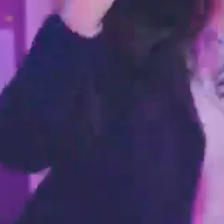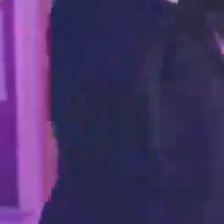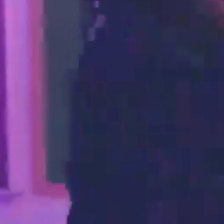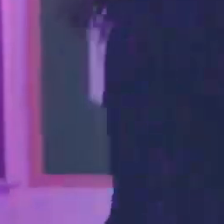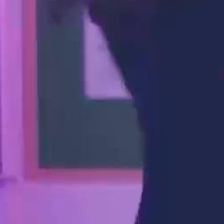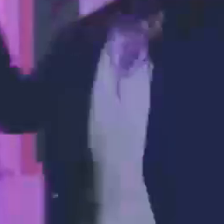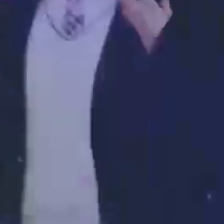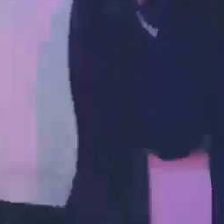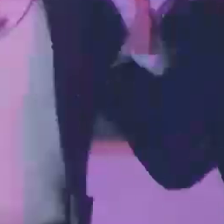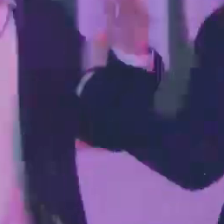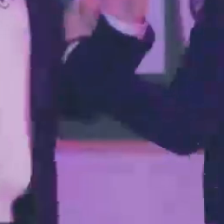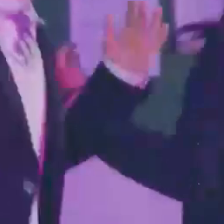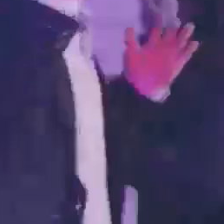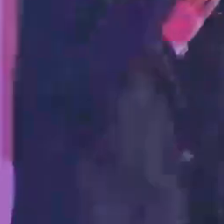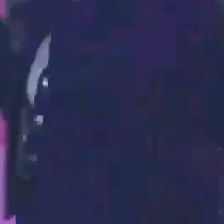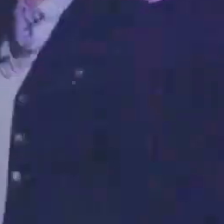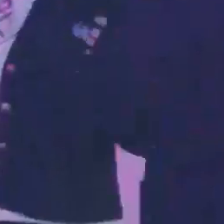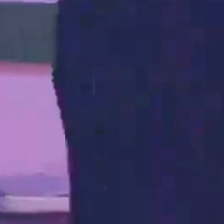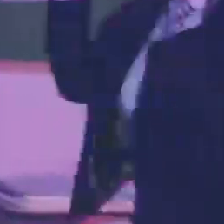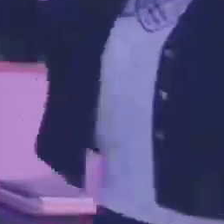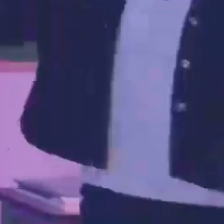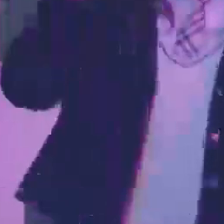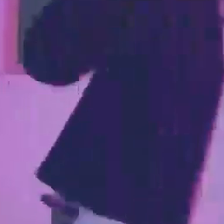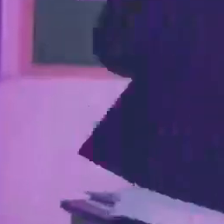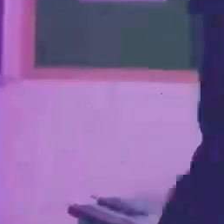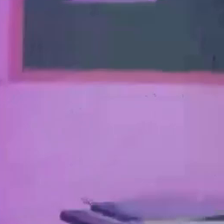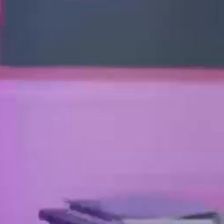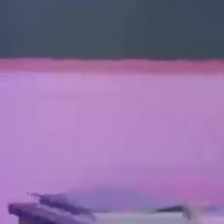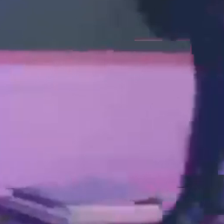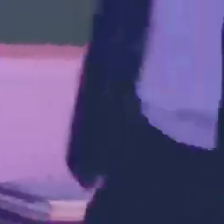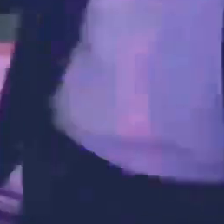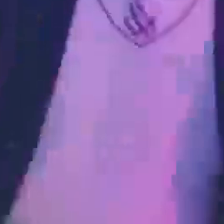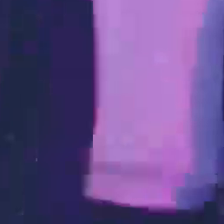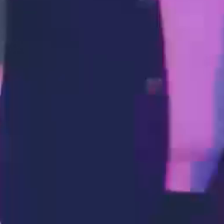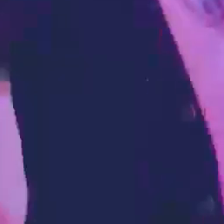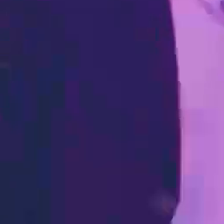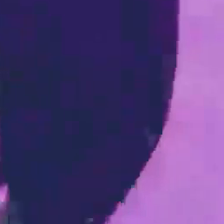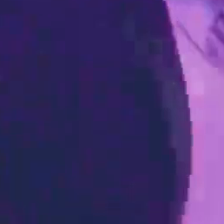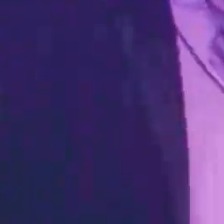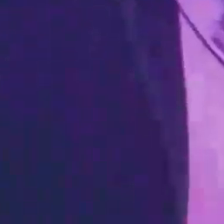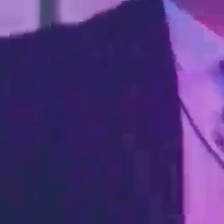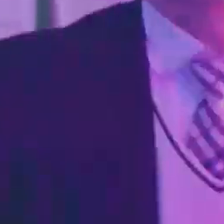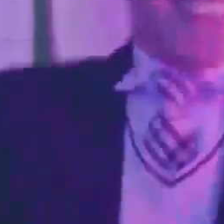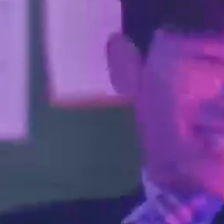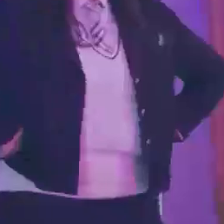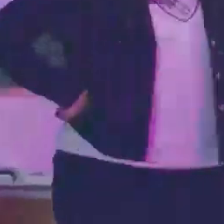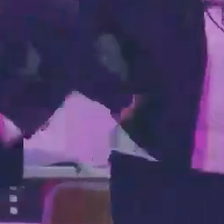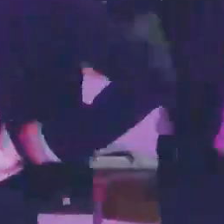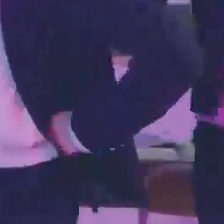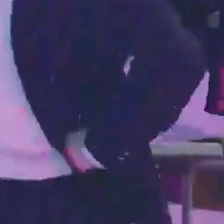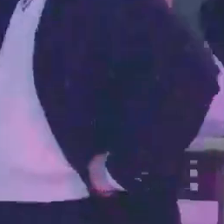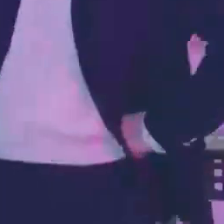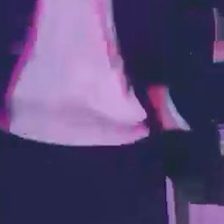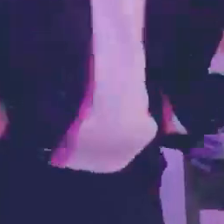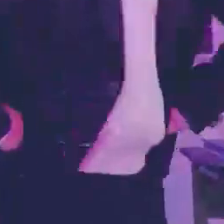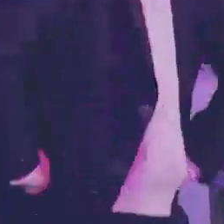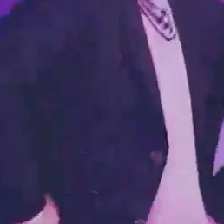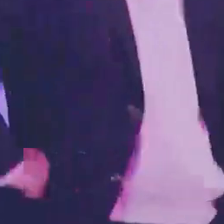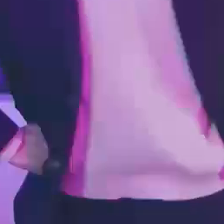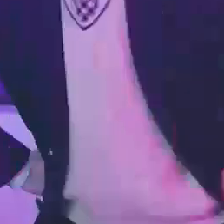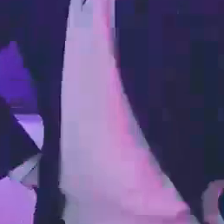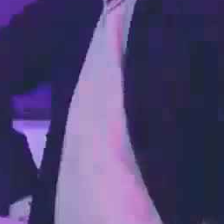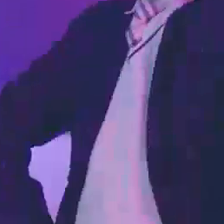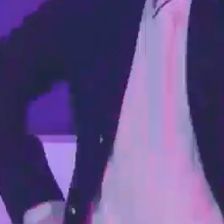정책 공약 마당을 보세요. 후보자 공약 다 있나니 역시